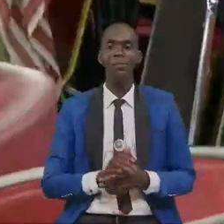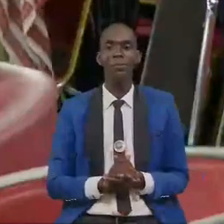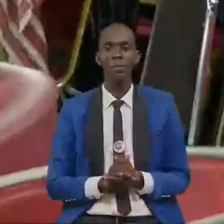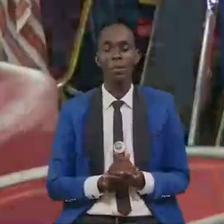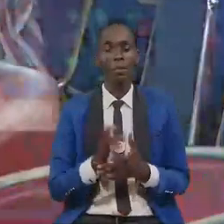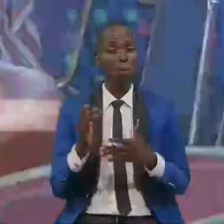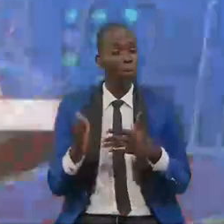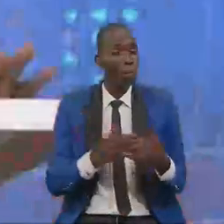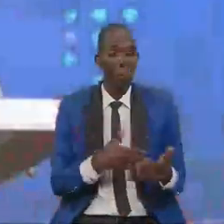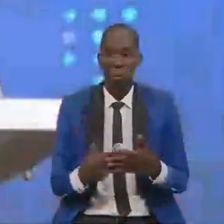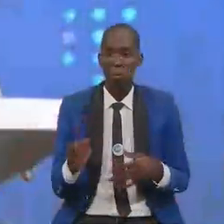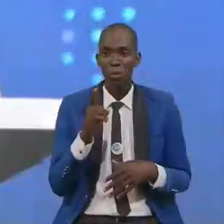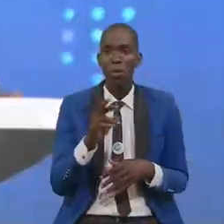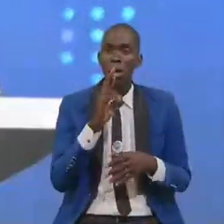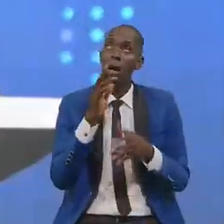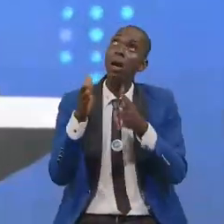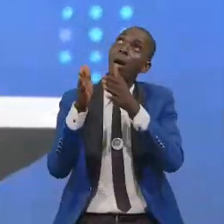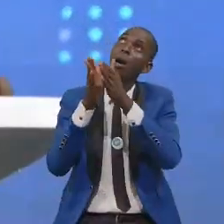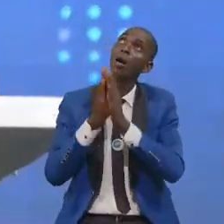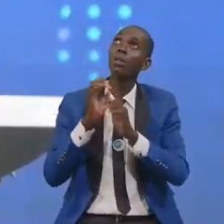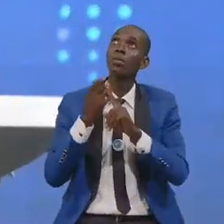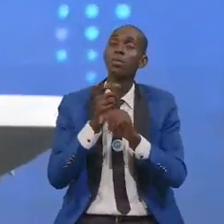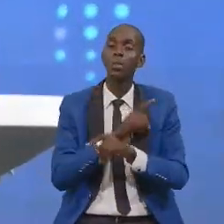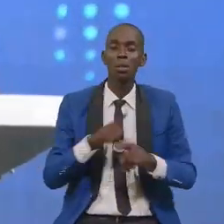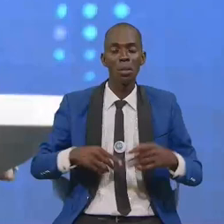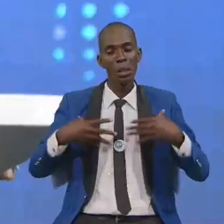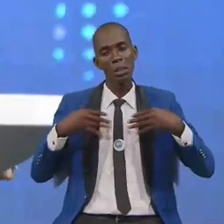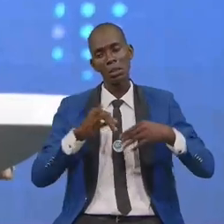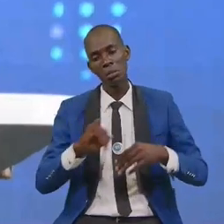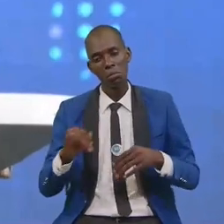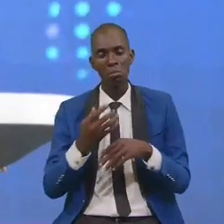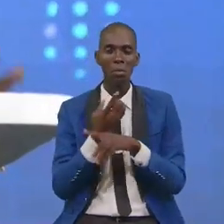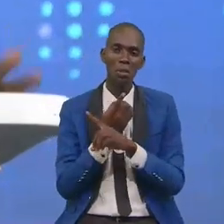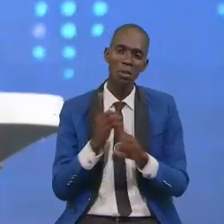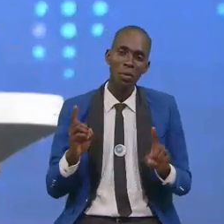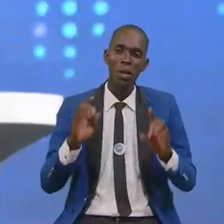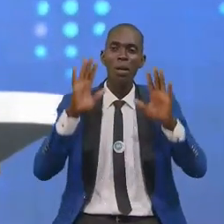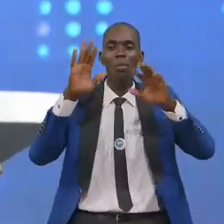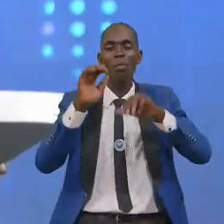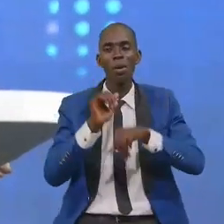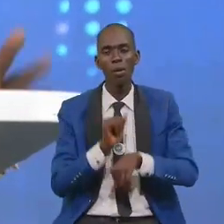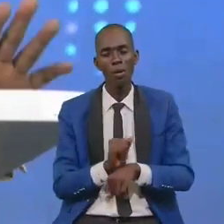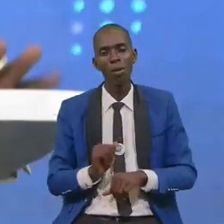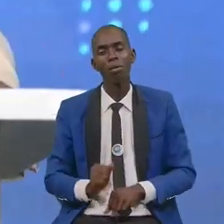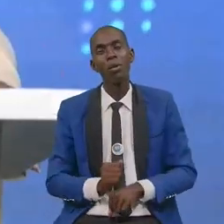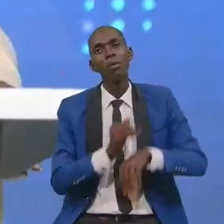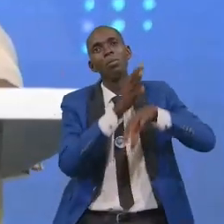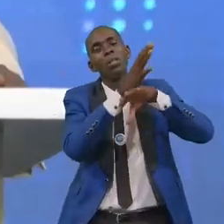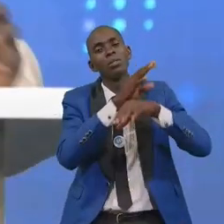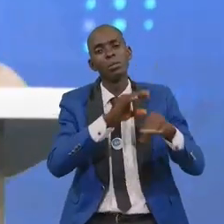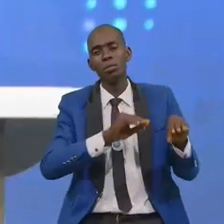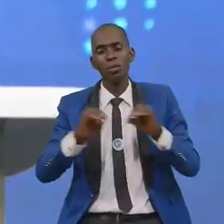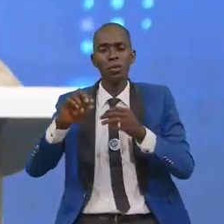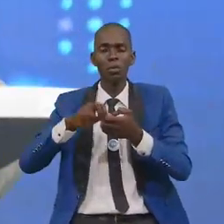quelque chose que tu demandes de la part du Seigneur la guérison la délivrance les miracles pour que les montages soient